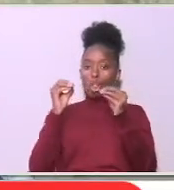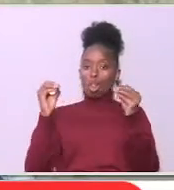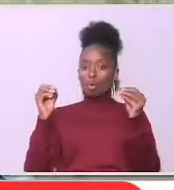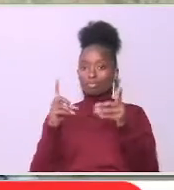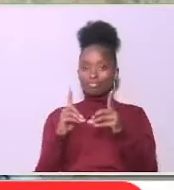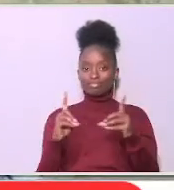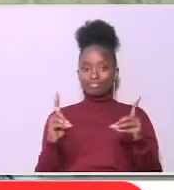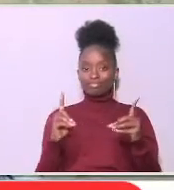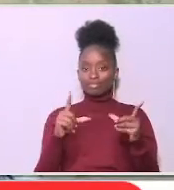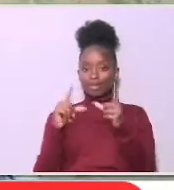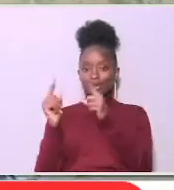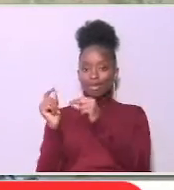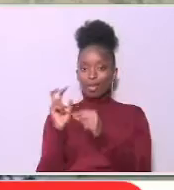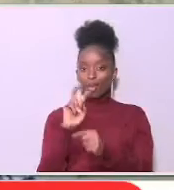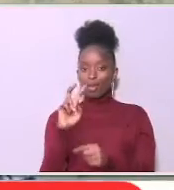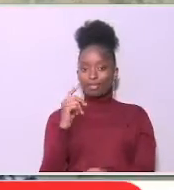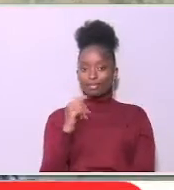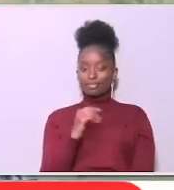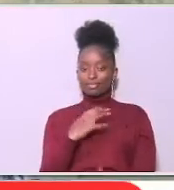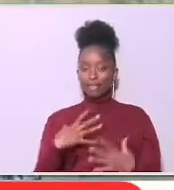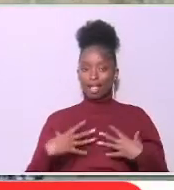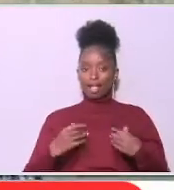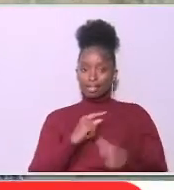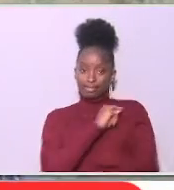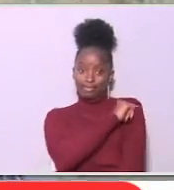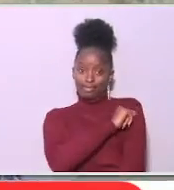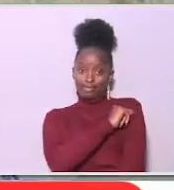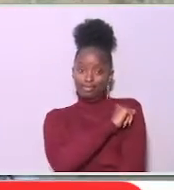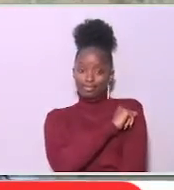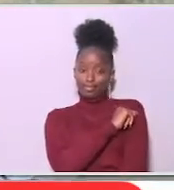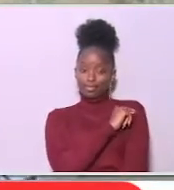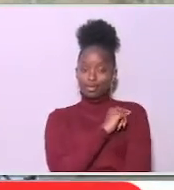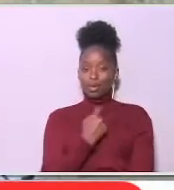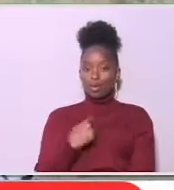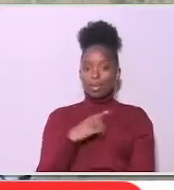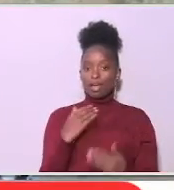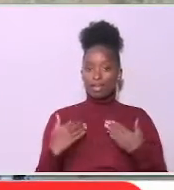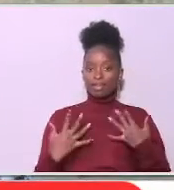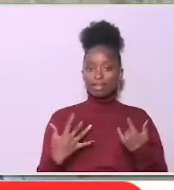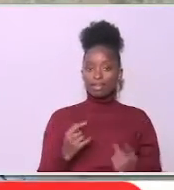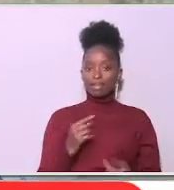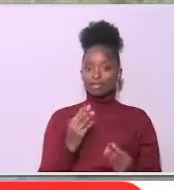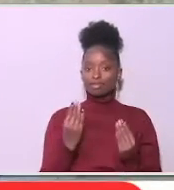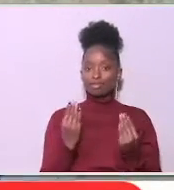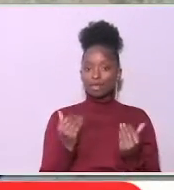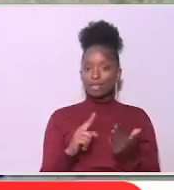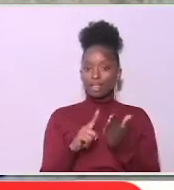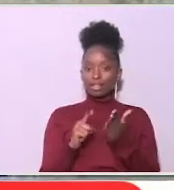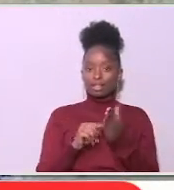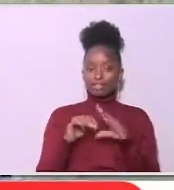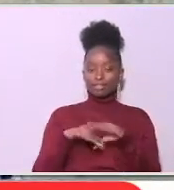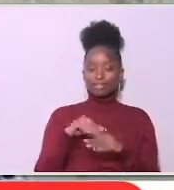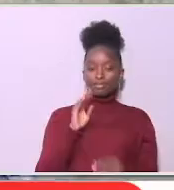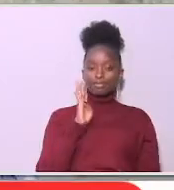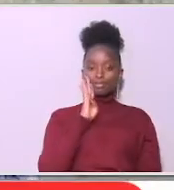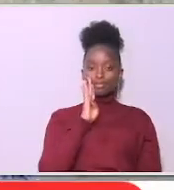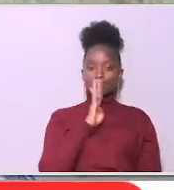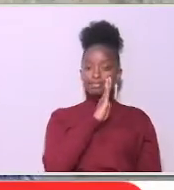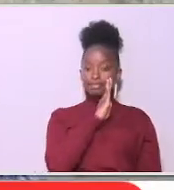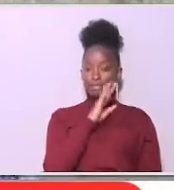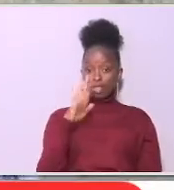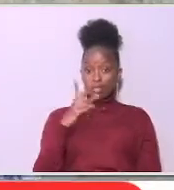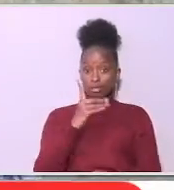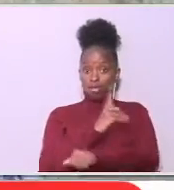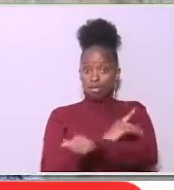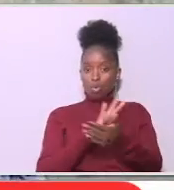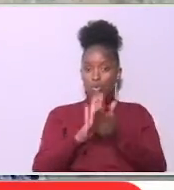ni mbali na Jeptais, mbali na Sirisha, mbali na Bungoma. So ikifika usiku bila